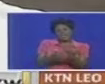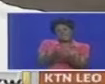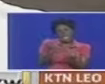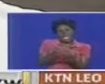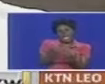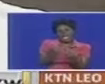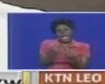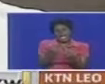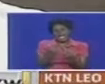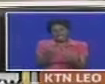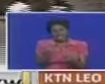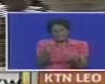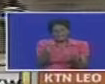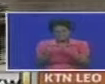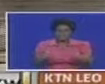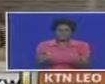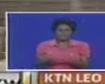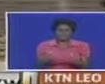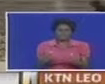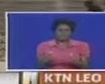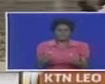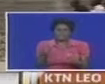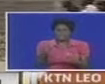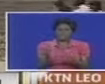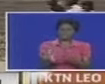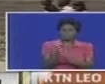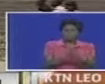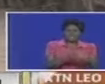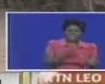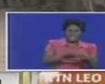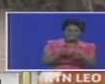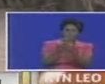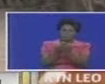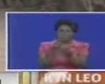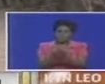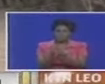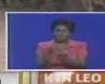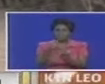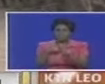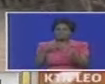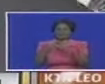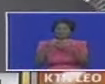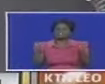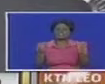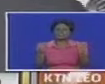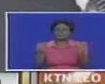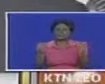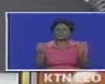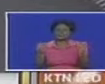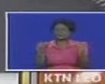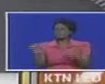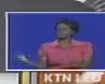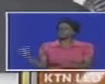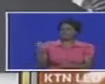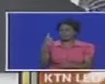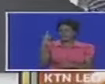tukusanye tujuane. Pindi mpango huu ulipopendekezwa haukukosa ukinzani. Don't just wake up